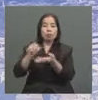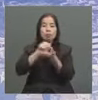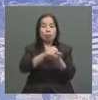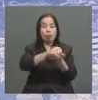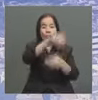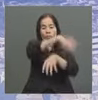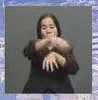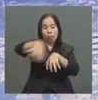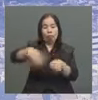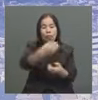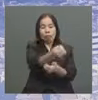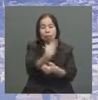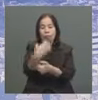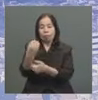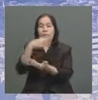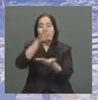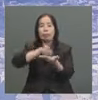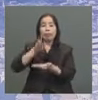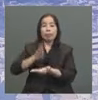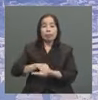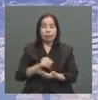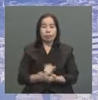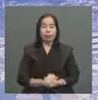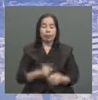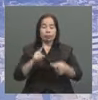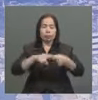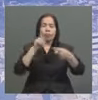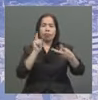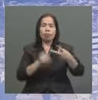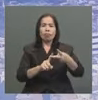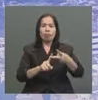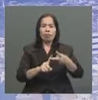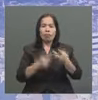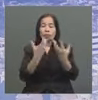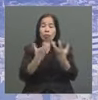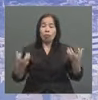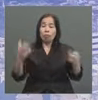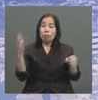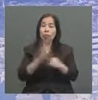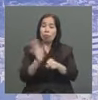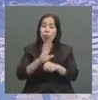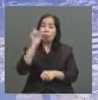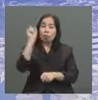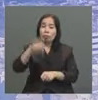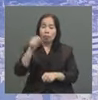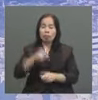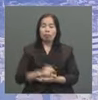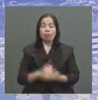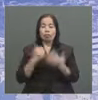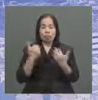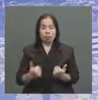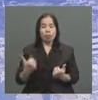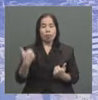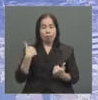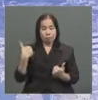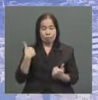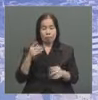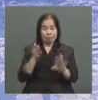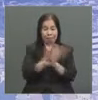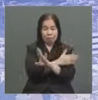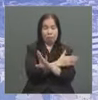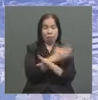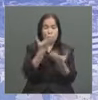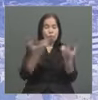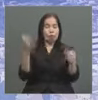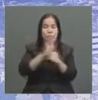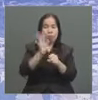ครับอันที่2ถามว่าเป็นเพราะว่าอะไรเป็นเครื่องมือไม่เพียงพอหรือไม่ตอนนี้มีการเสริมกำลังช่วงแรกๆอาจจะเป็นไป